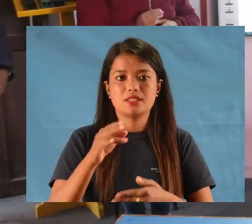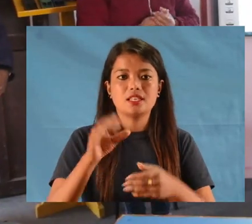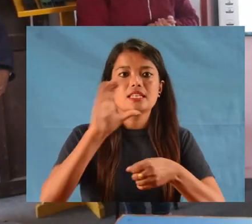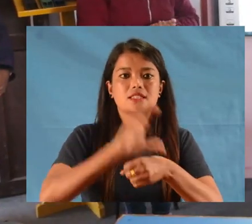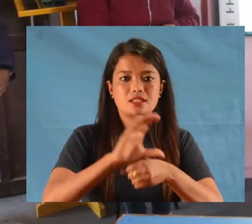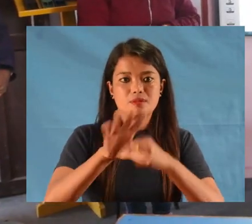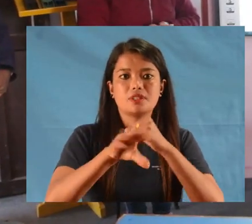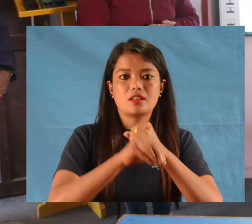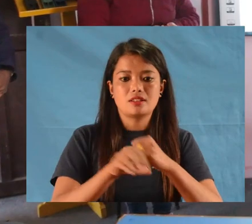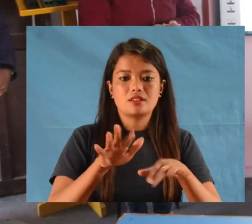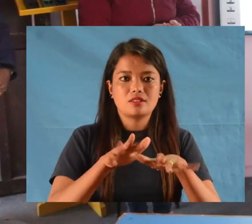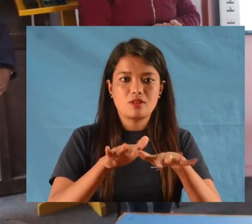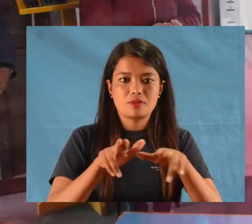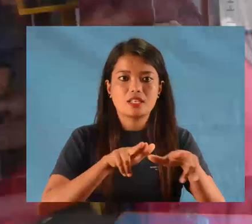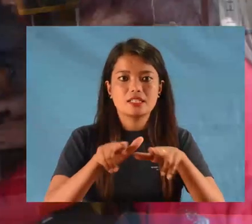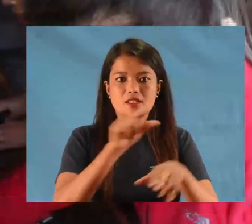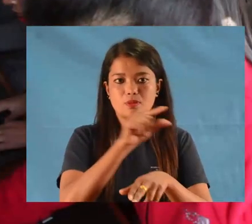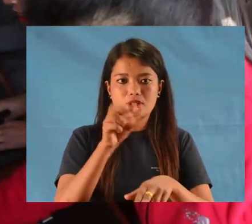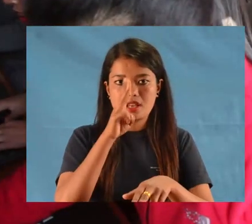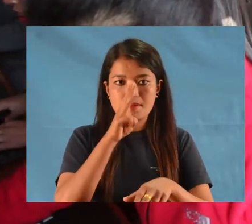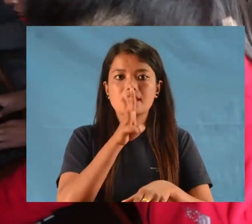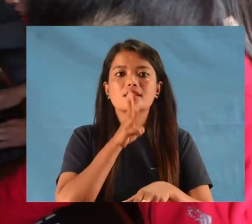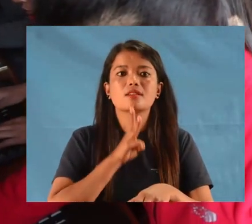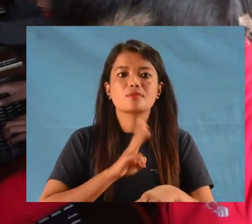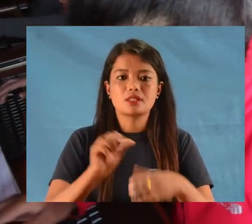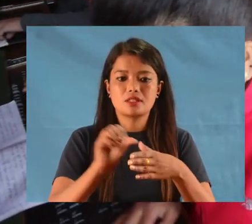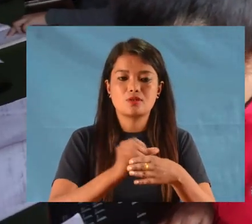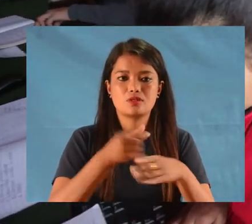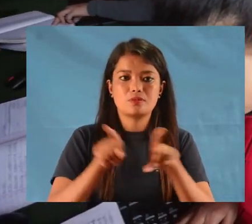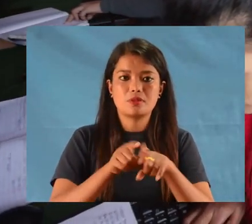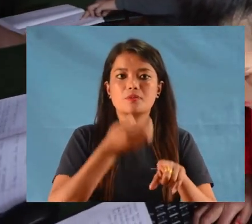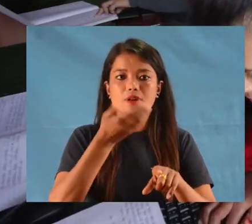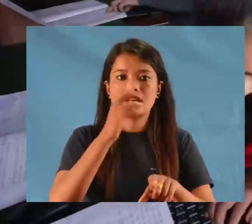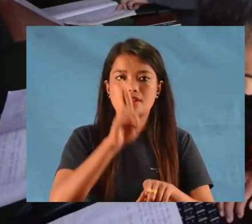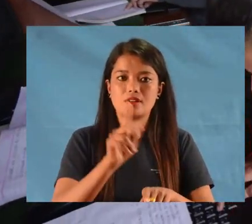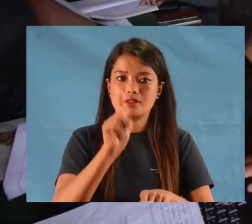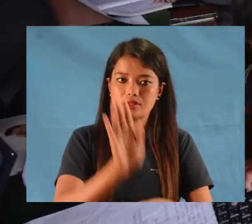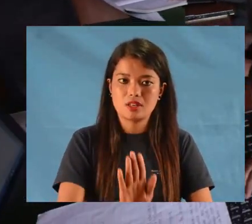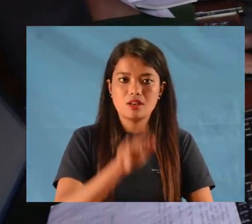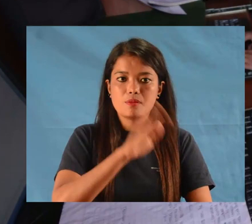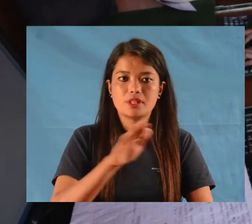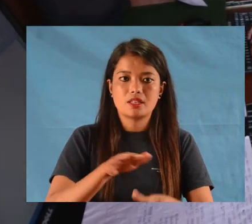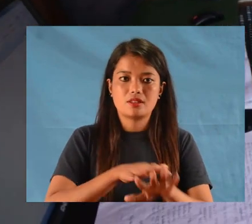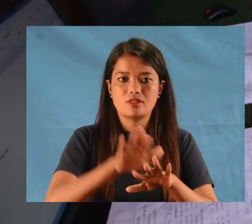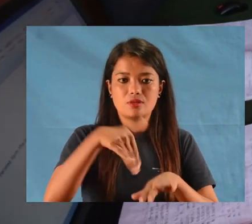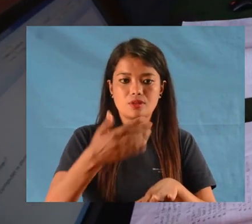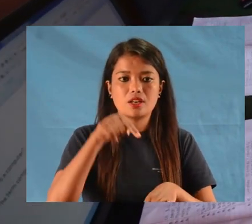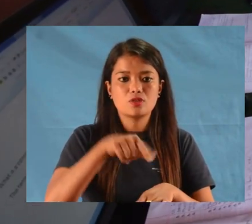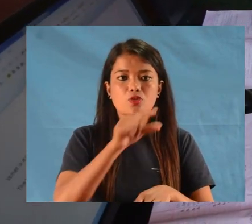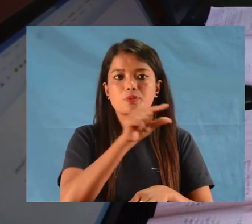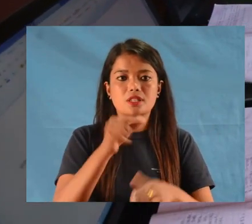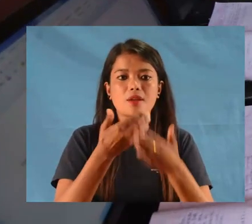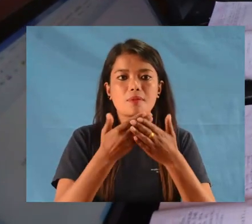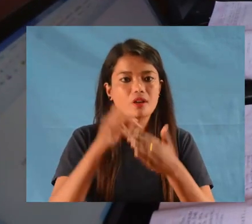CTEVT अंतरगत, कम्प्यूटर इंजिनेरिंग बिशाय मां तीन बर्षे कोर्स पनी पढ़ाई रहेको छा बिद्याल सीहरूलाय यो विशाय